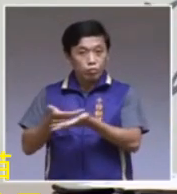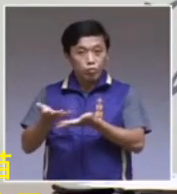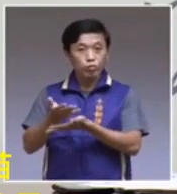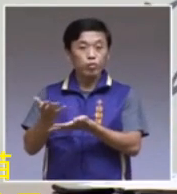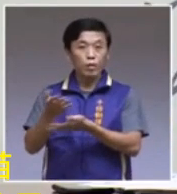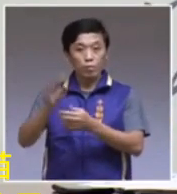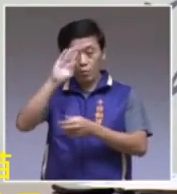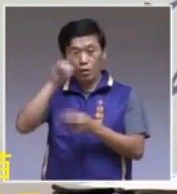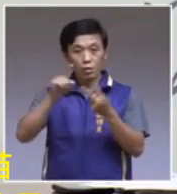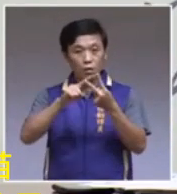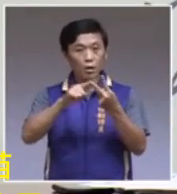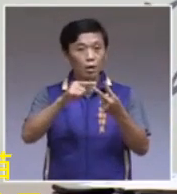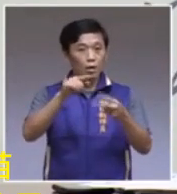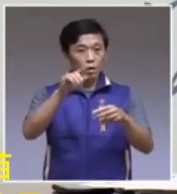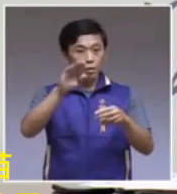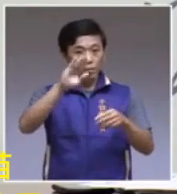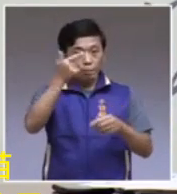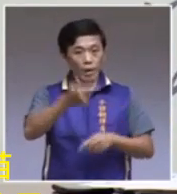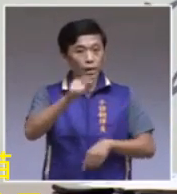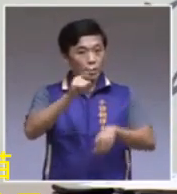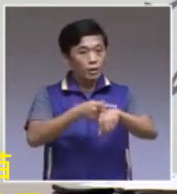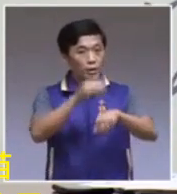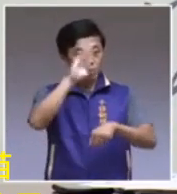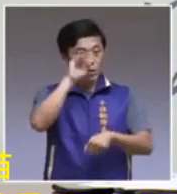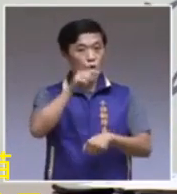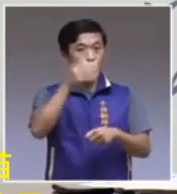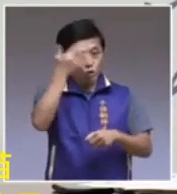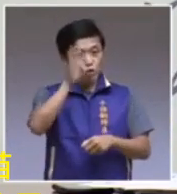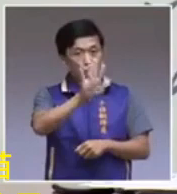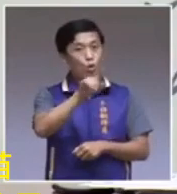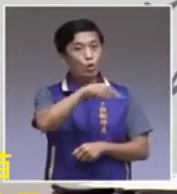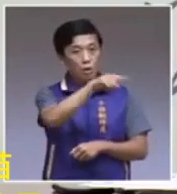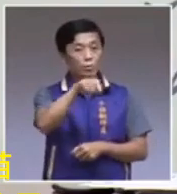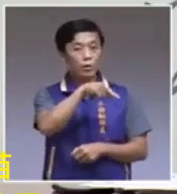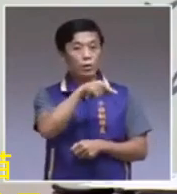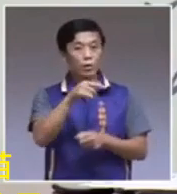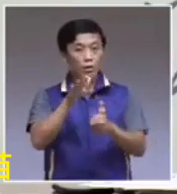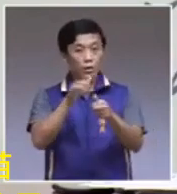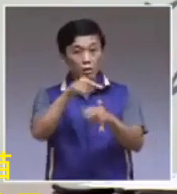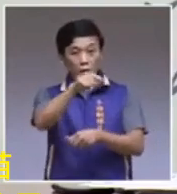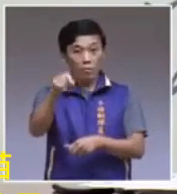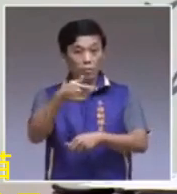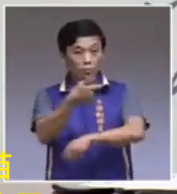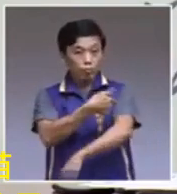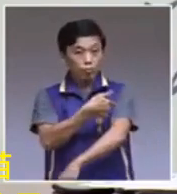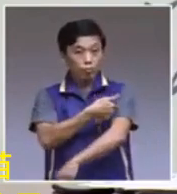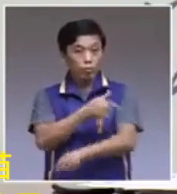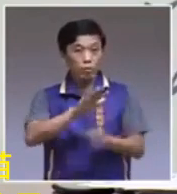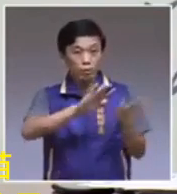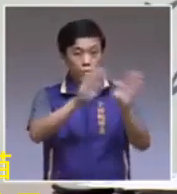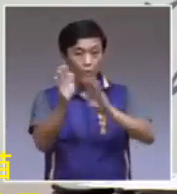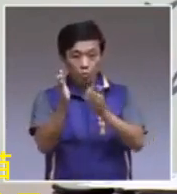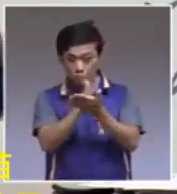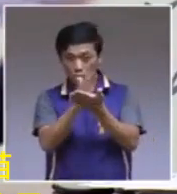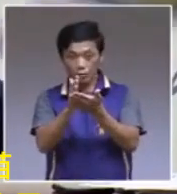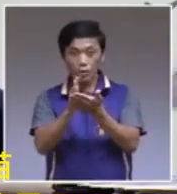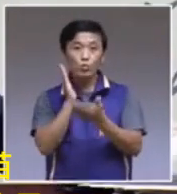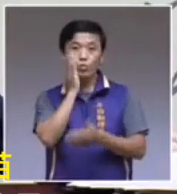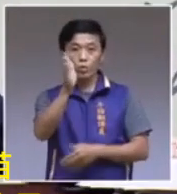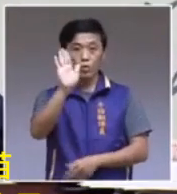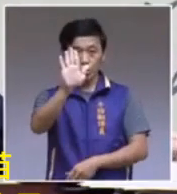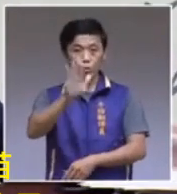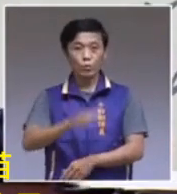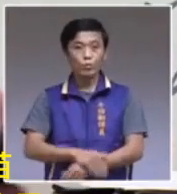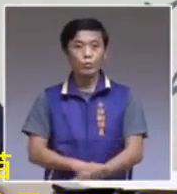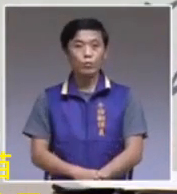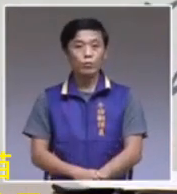长者，大概分批接种。那目前情况都相当顺利哈。那